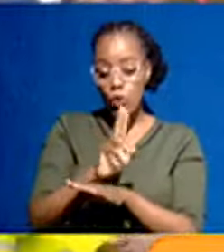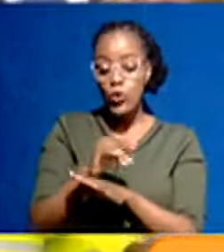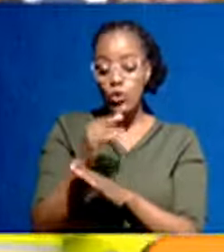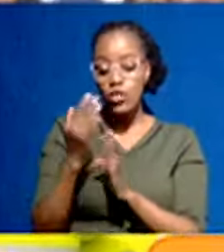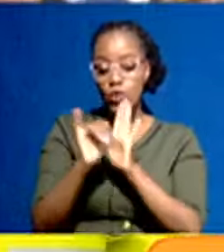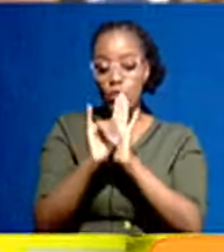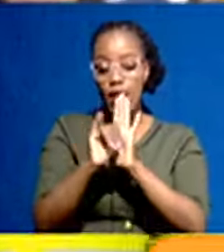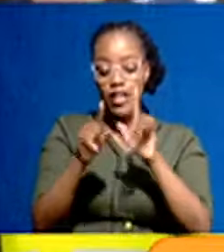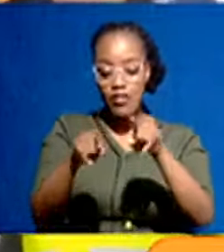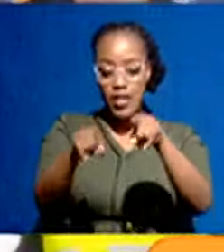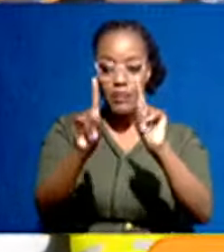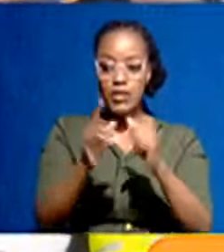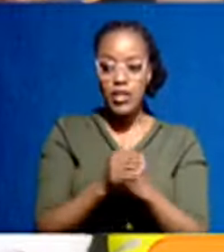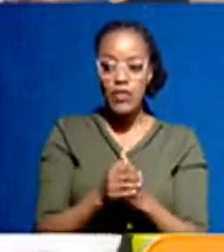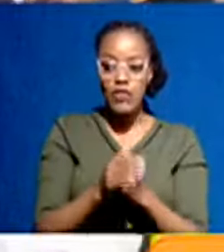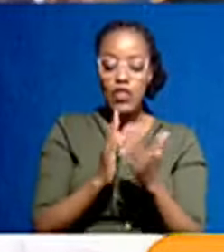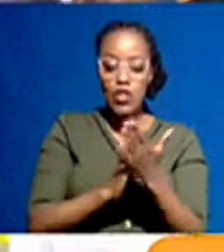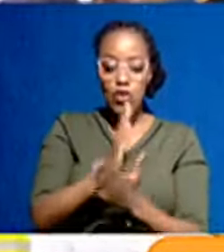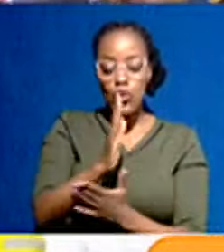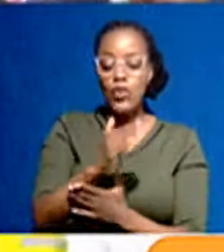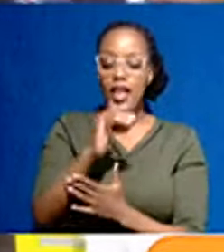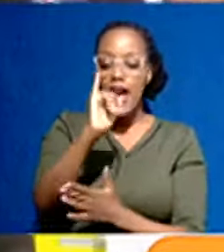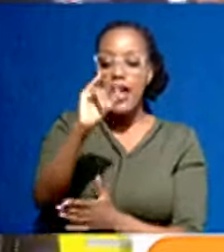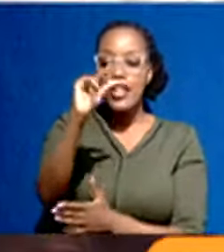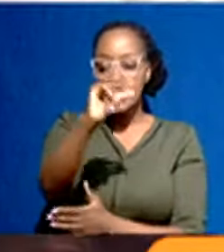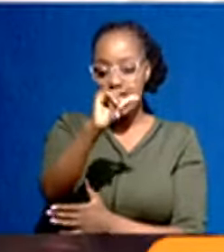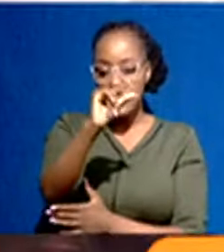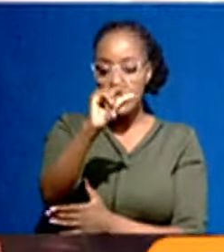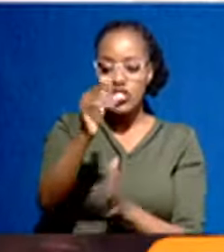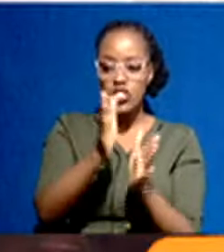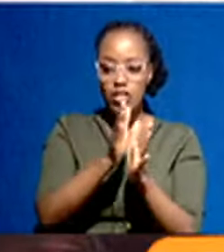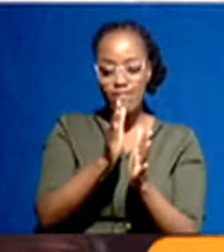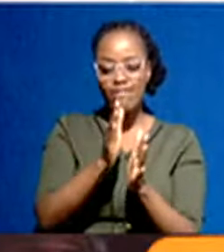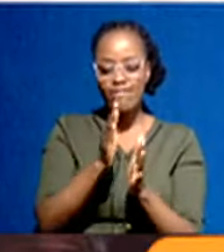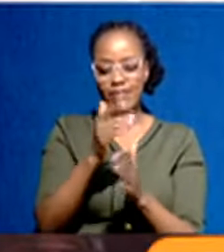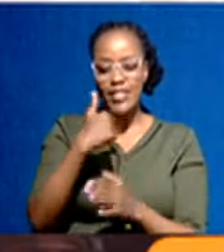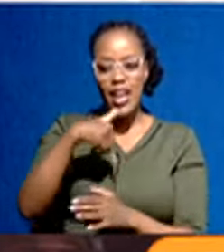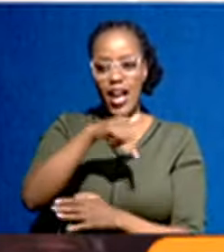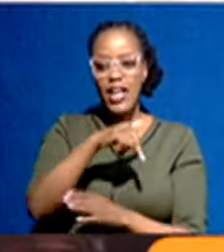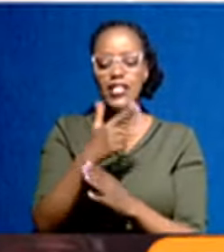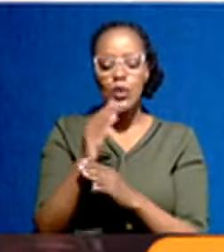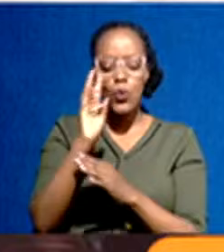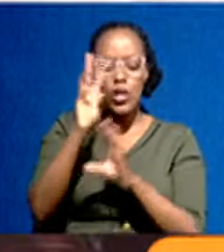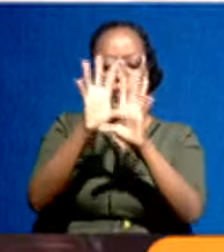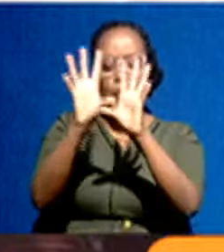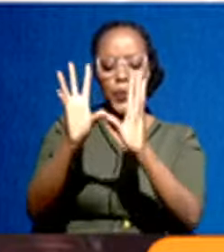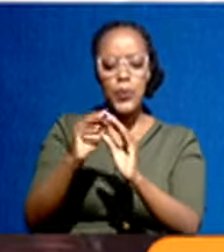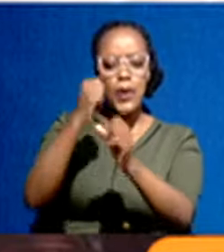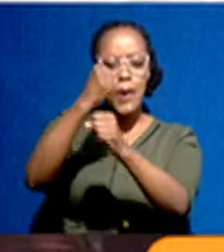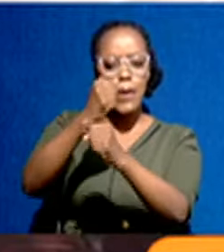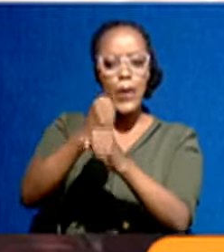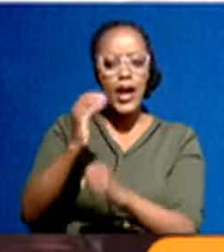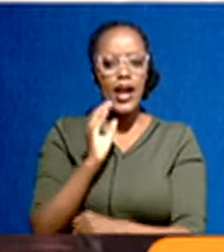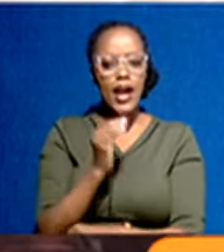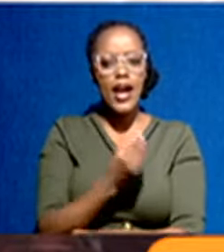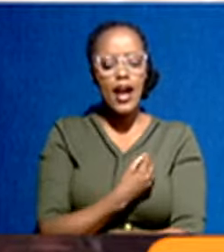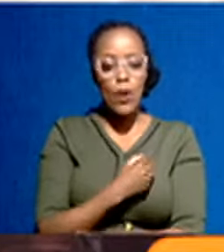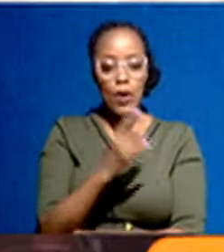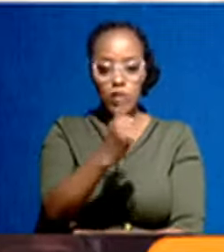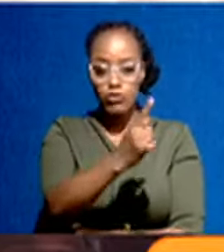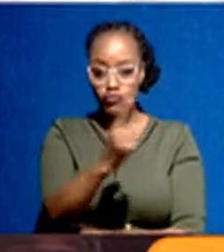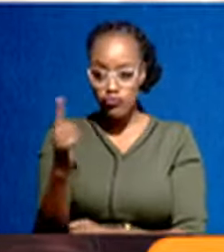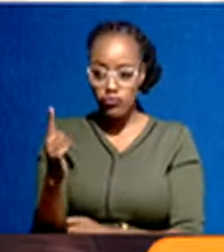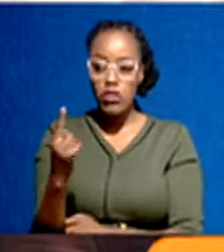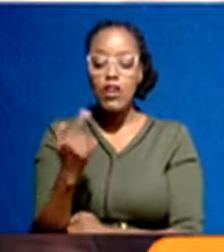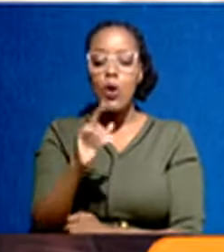kujitambulisha. With the blessings of our Inspector General, ya kwamba we will tutakutanisha kazi zetu. Nyinyi